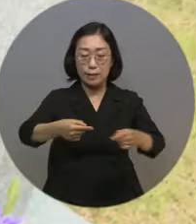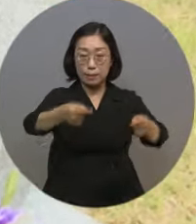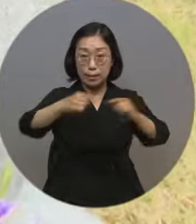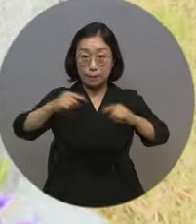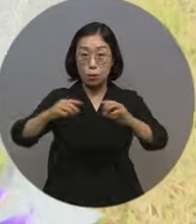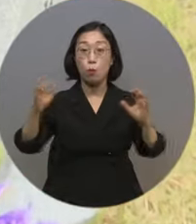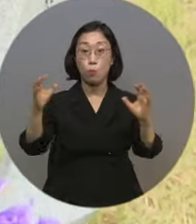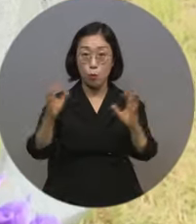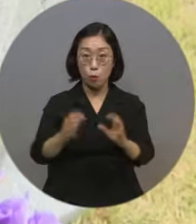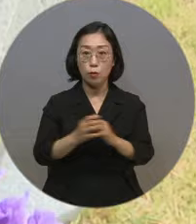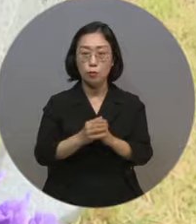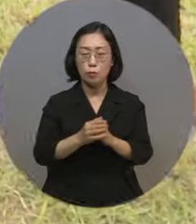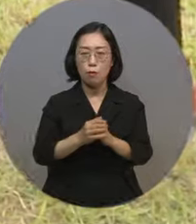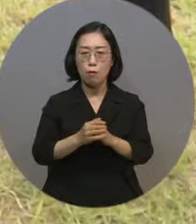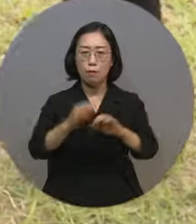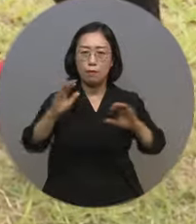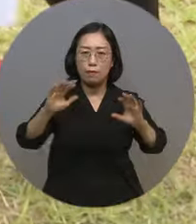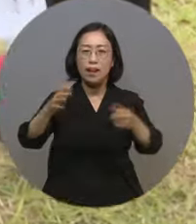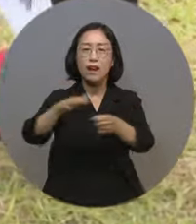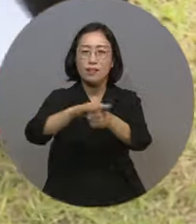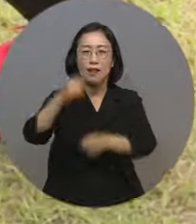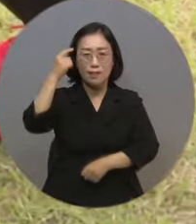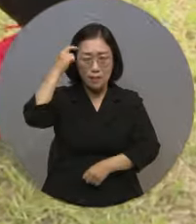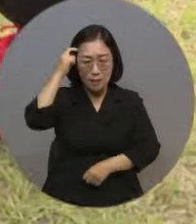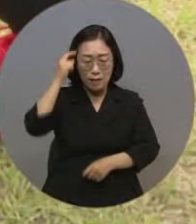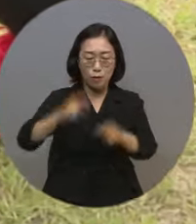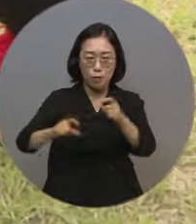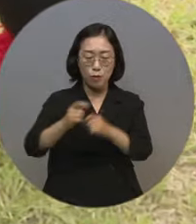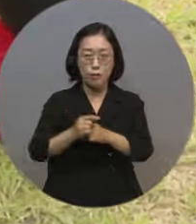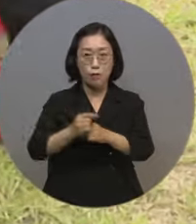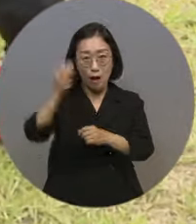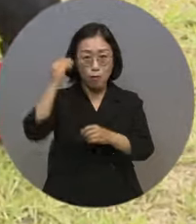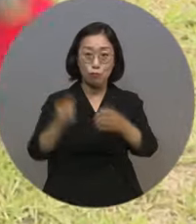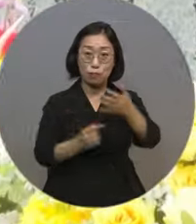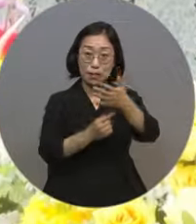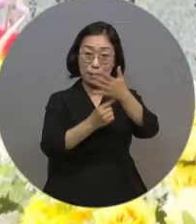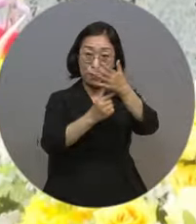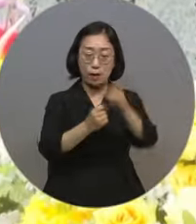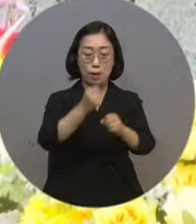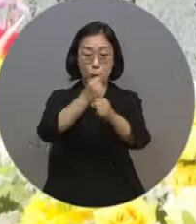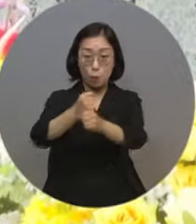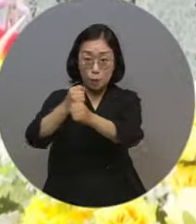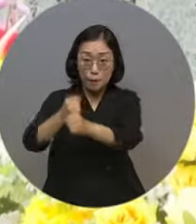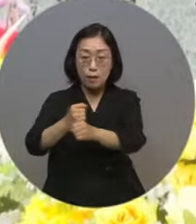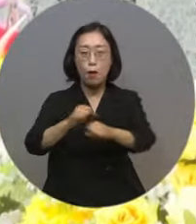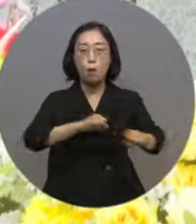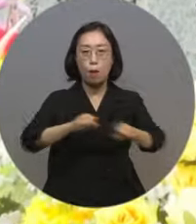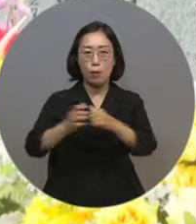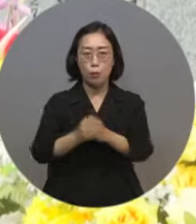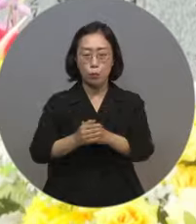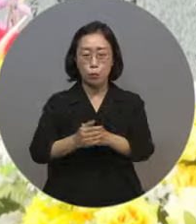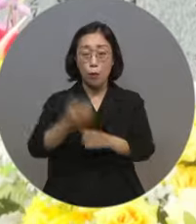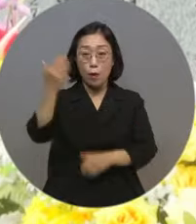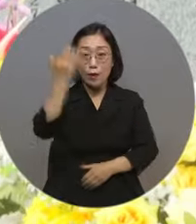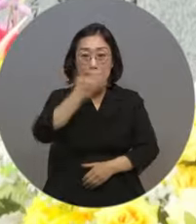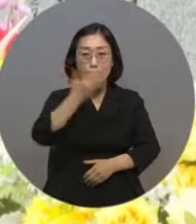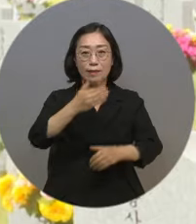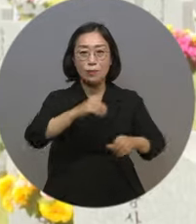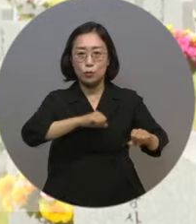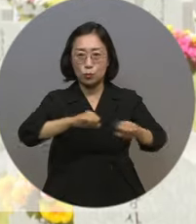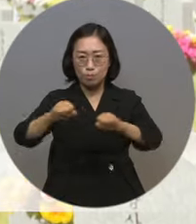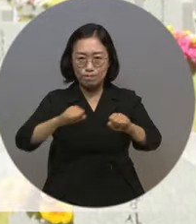순국선열의 호국정신을 되새기며 5천여 개의 태극기를 꼽는 봉사활동과 묘역 주변 환경정화활동을